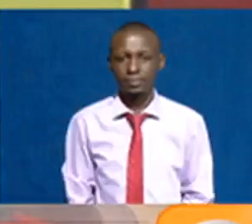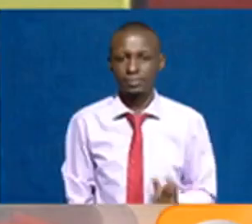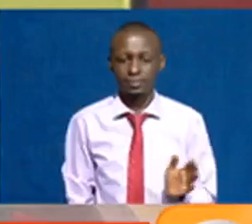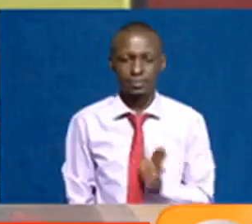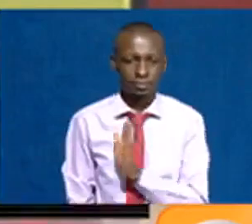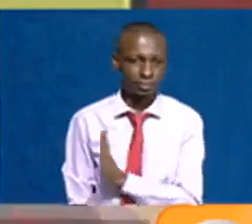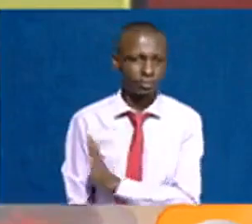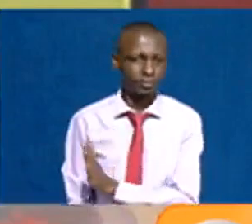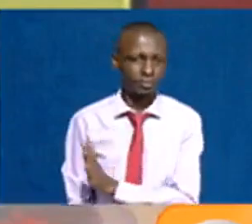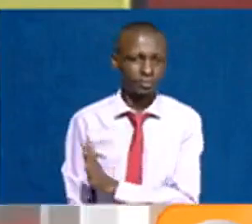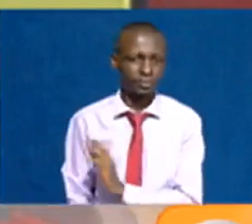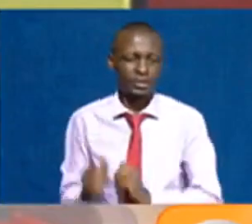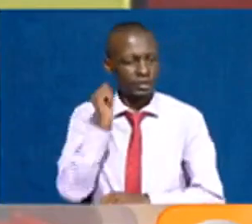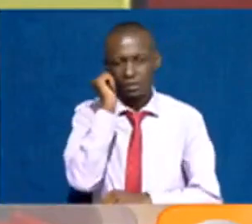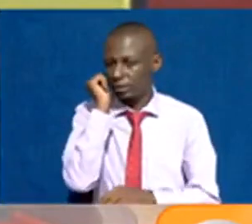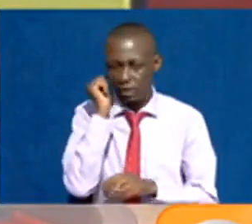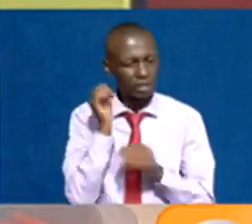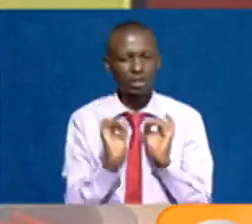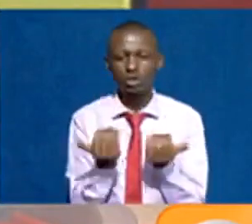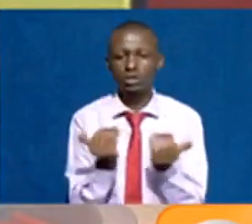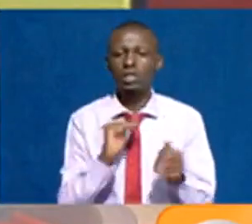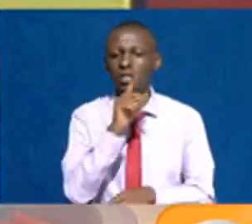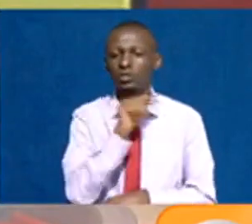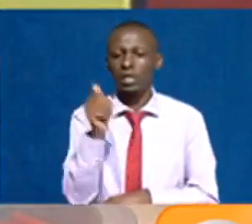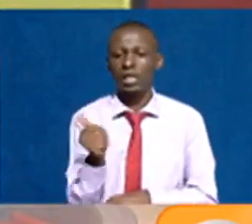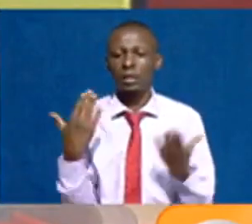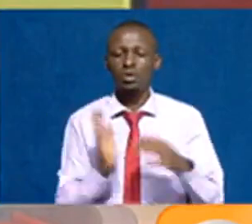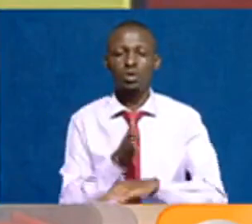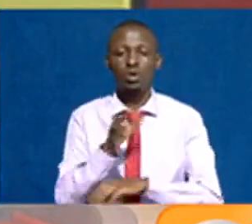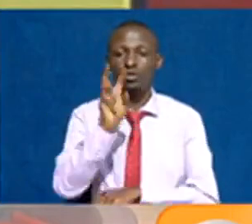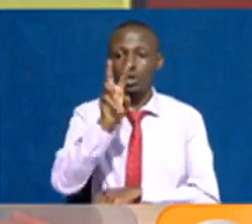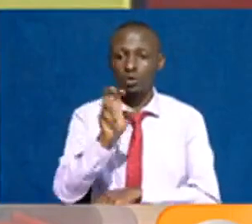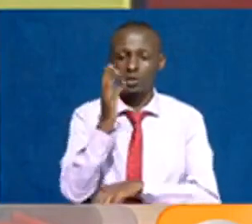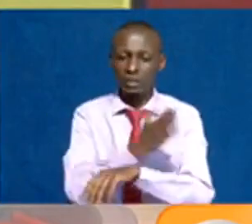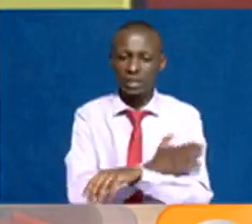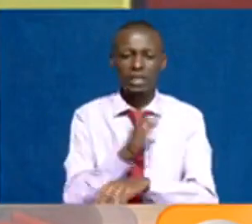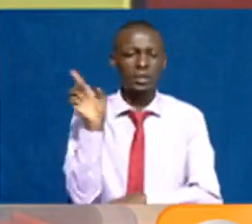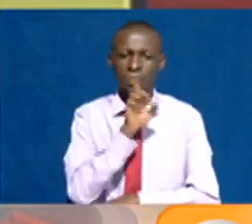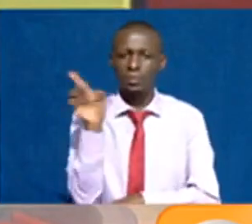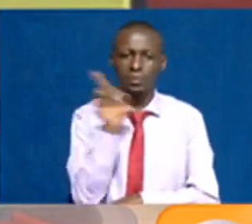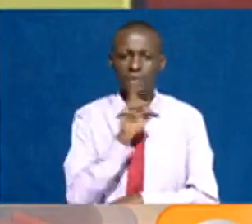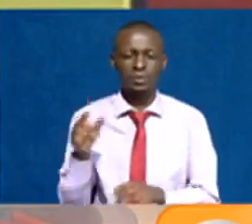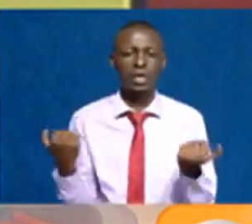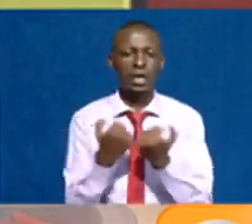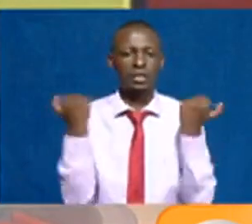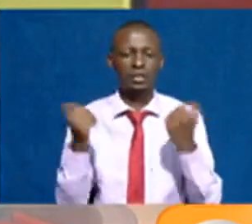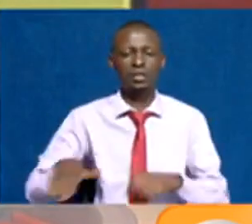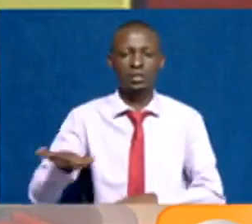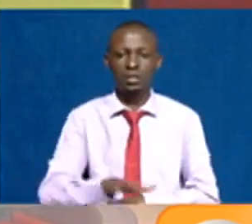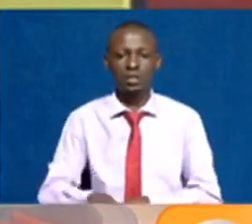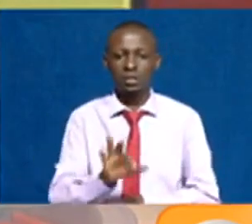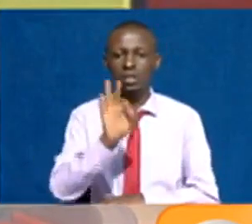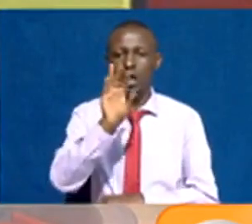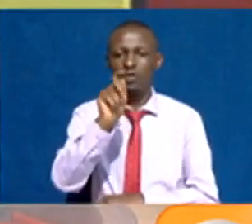Na tukigeukia taarifa ya tanzia ni kwamba mtoto amefariki huku zaidi ya watu 20 wakijeruhiwa vibaya kwenye ajali iliyotokea katika eneo